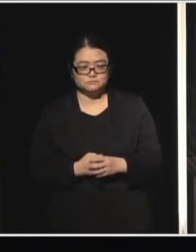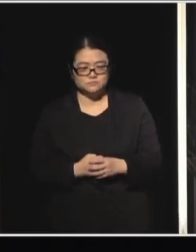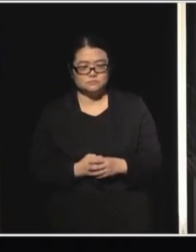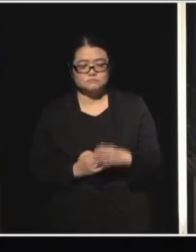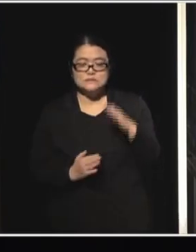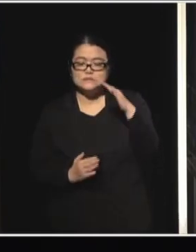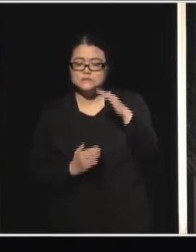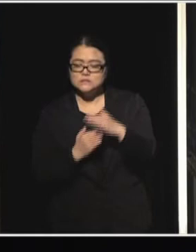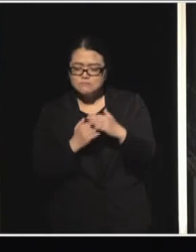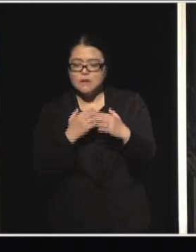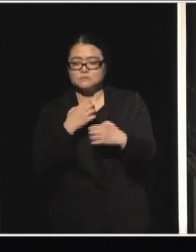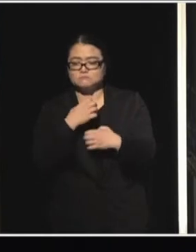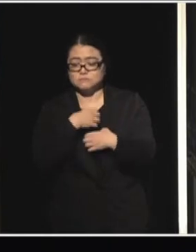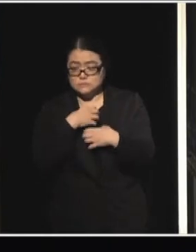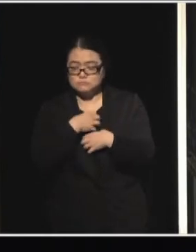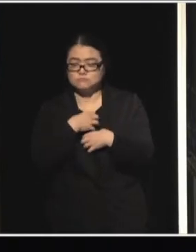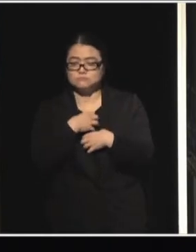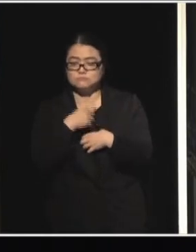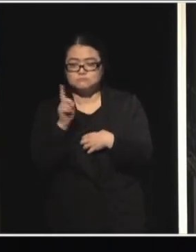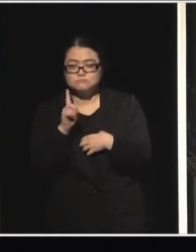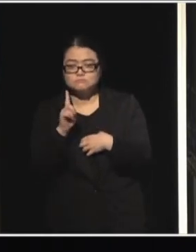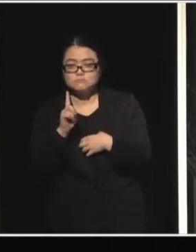ということですね